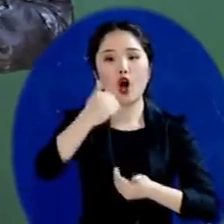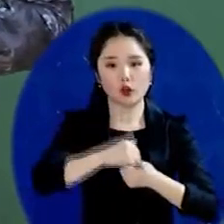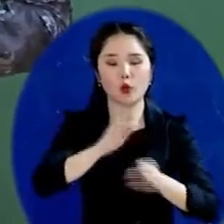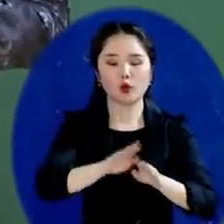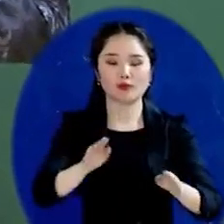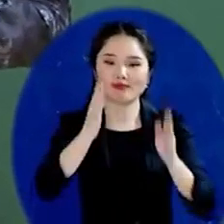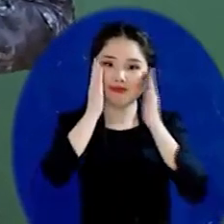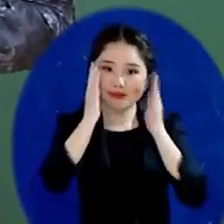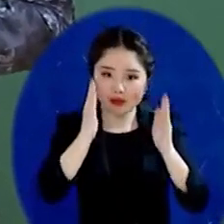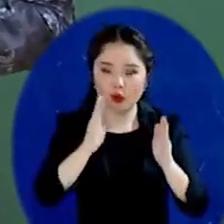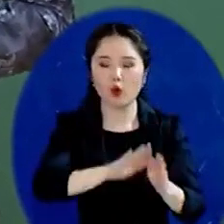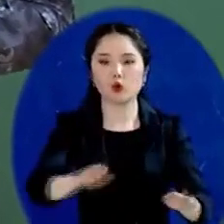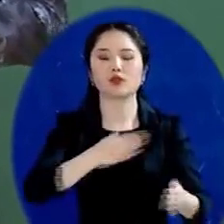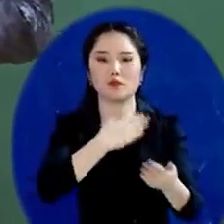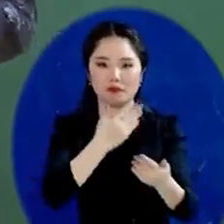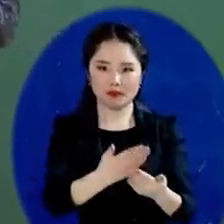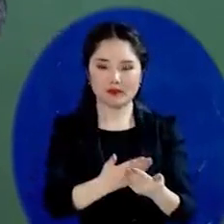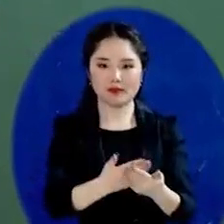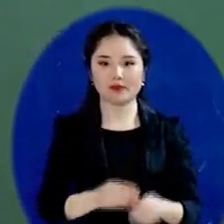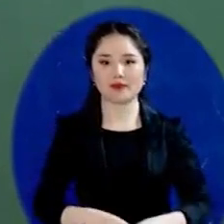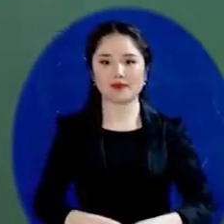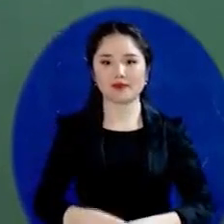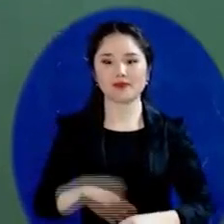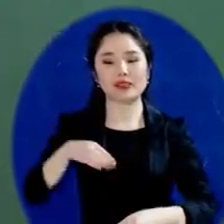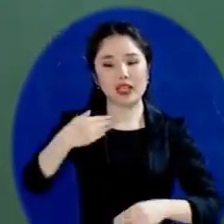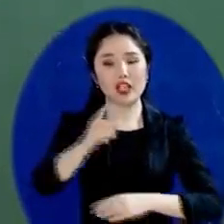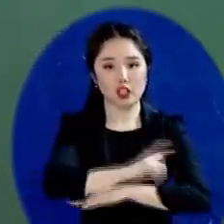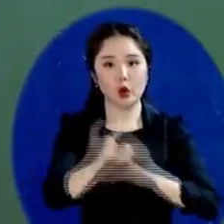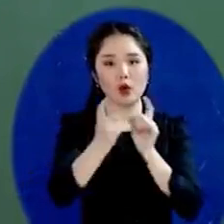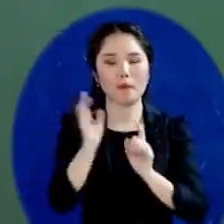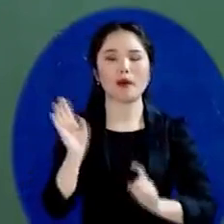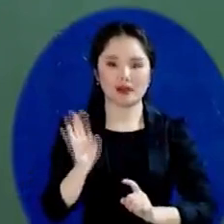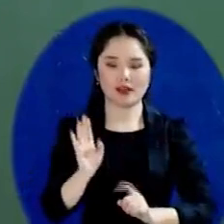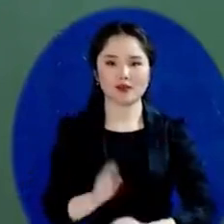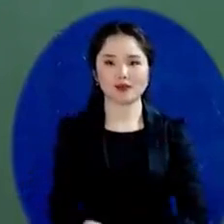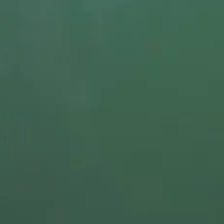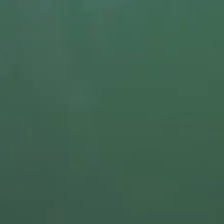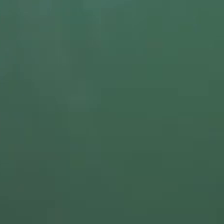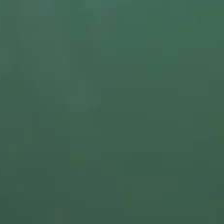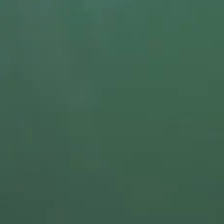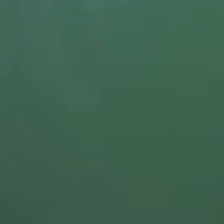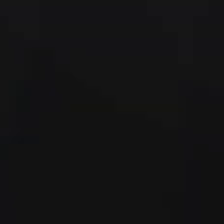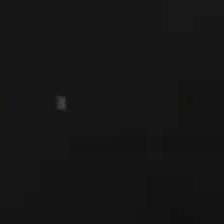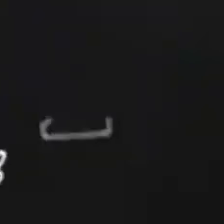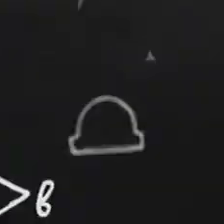идэвхтэй оролцож анхааралтай сонссон хүүхдүүдэд баярлалаа. Дараагийн хичээлд уулзтлаа. Түр баяртай.